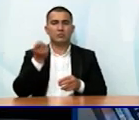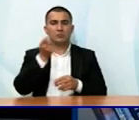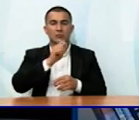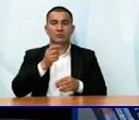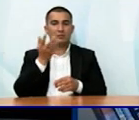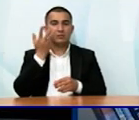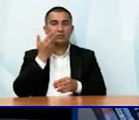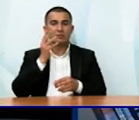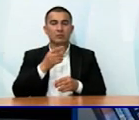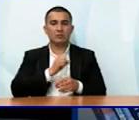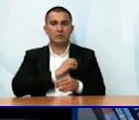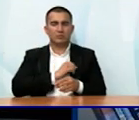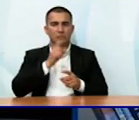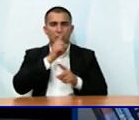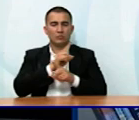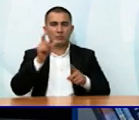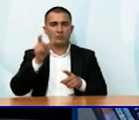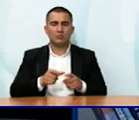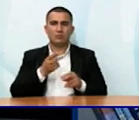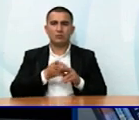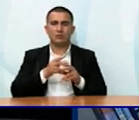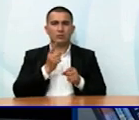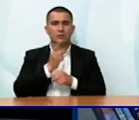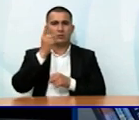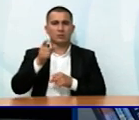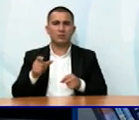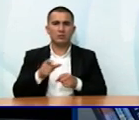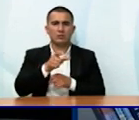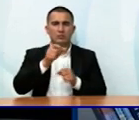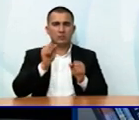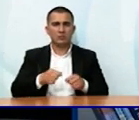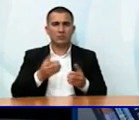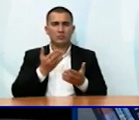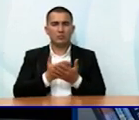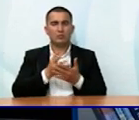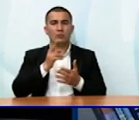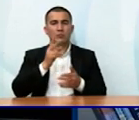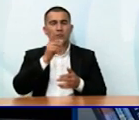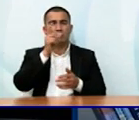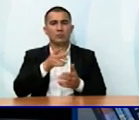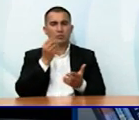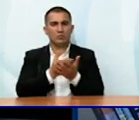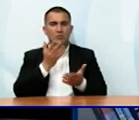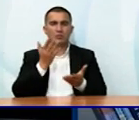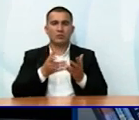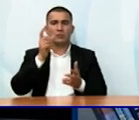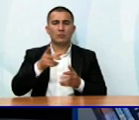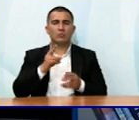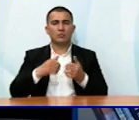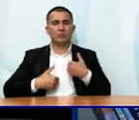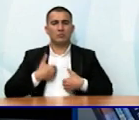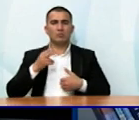ketmaydi, qo'rqoqlik qilmaydi. Ikkinchisi uzoq yo'lda yo zaring bo'lsin, yo zo'ring bo'lsin. Ya'ni musofir